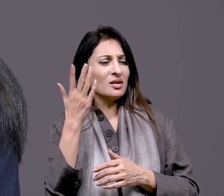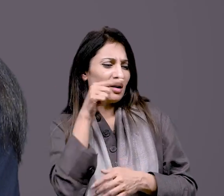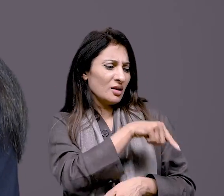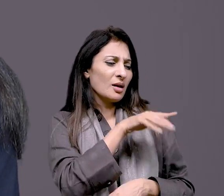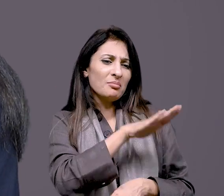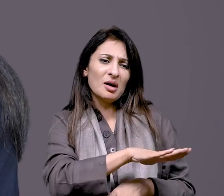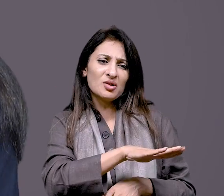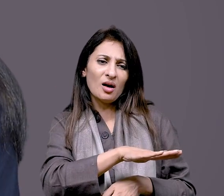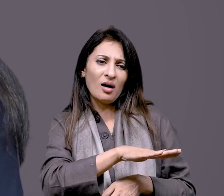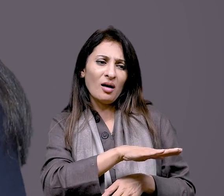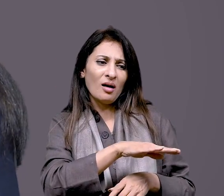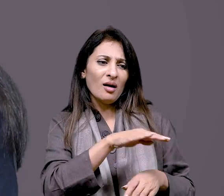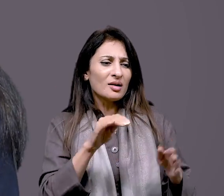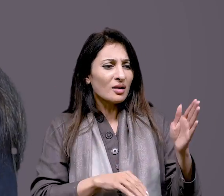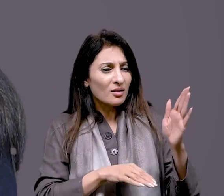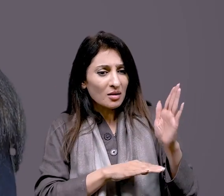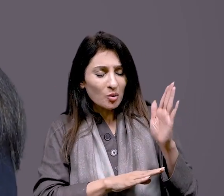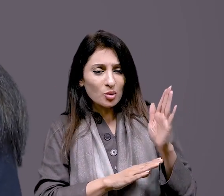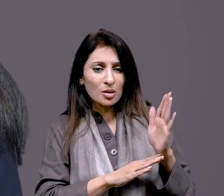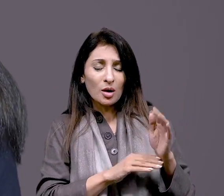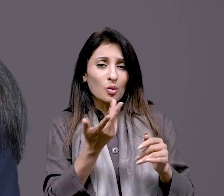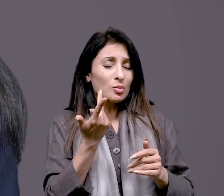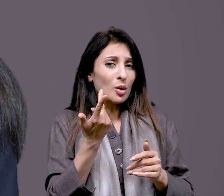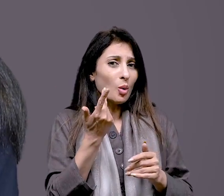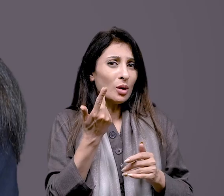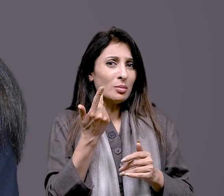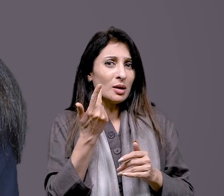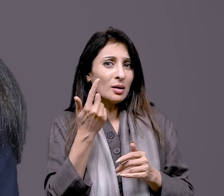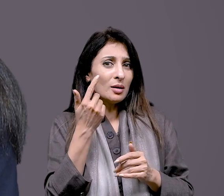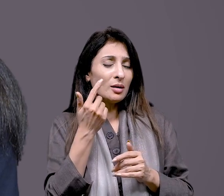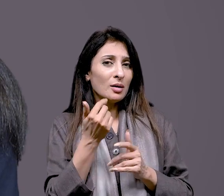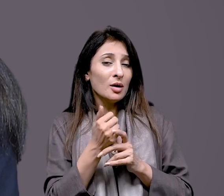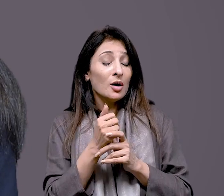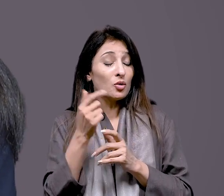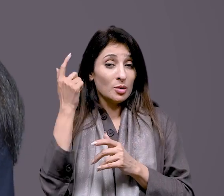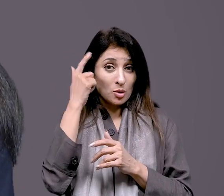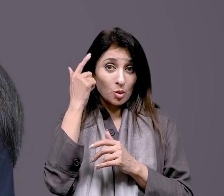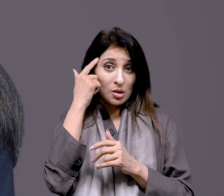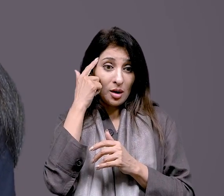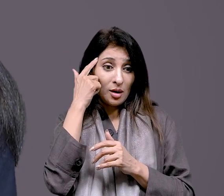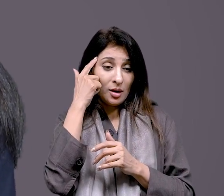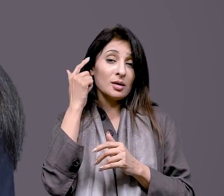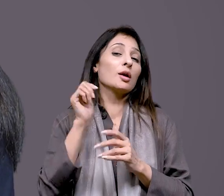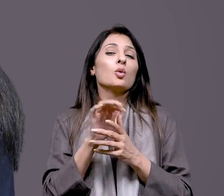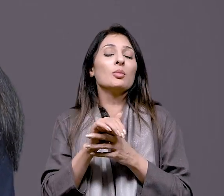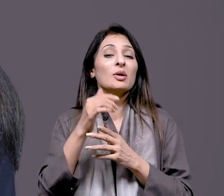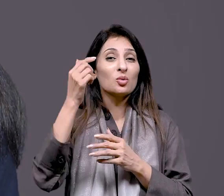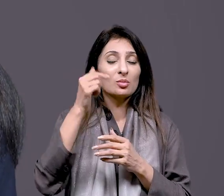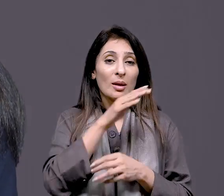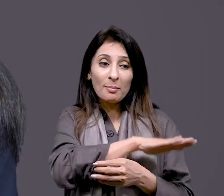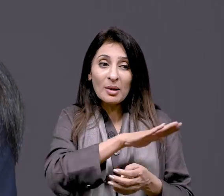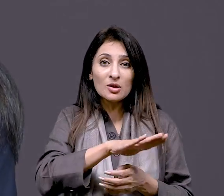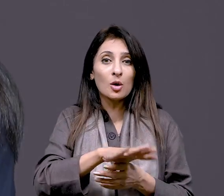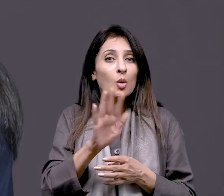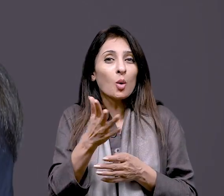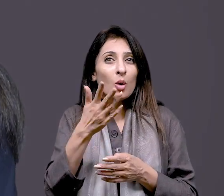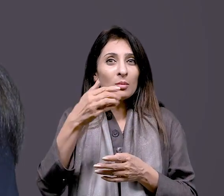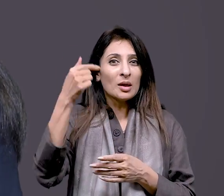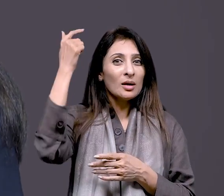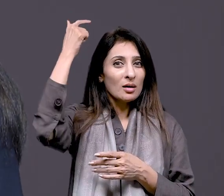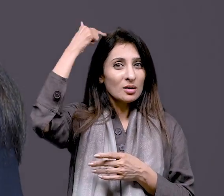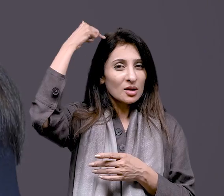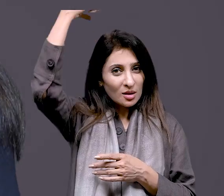individual is born with a very unique personality type, और उस personality को encourage करना या उस personality को